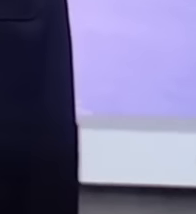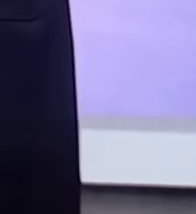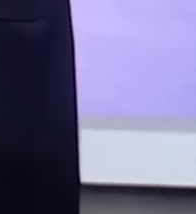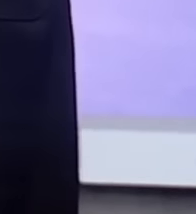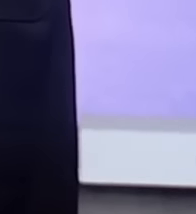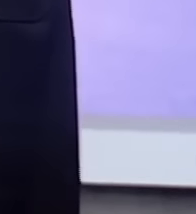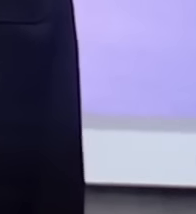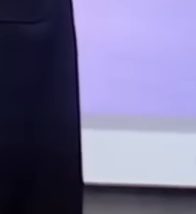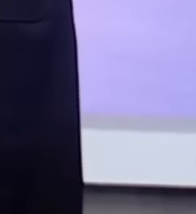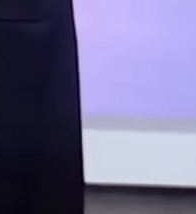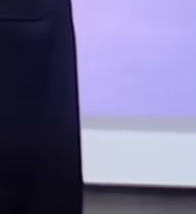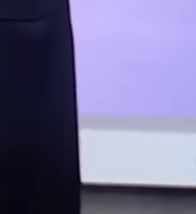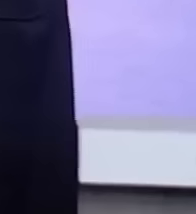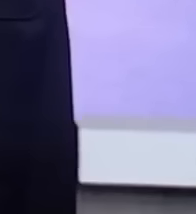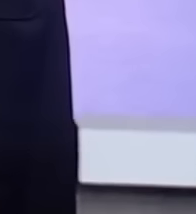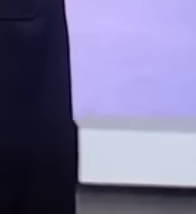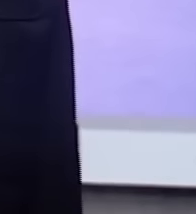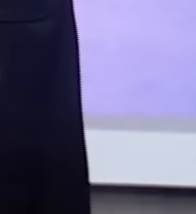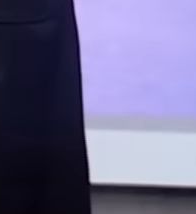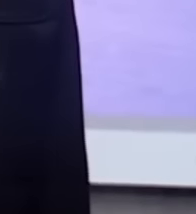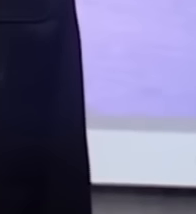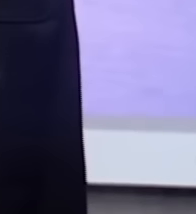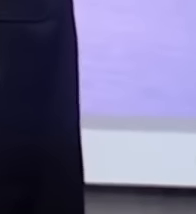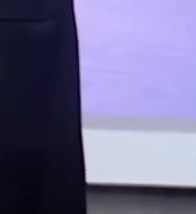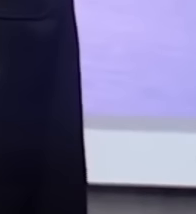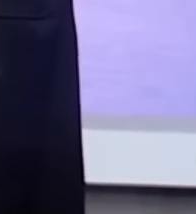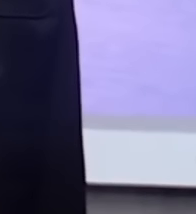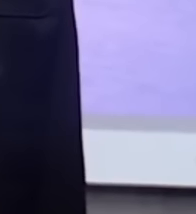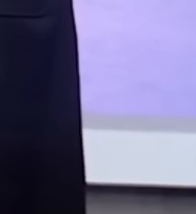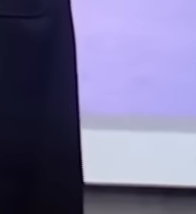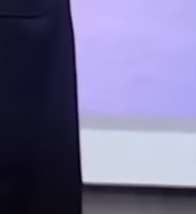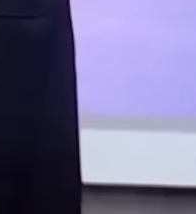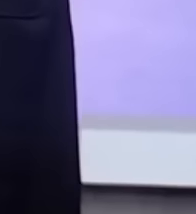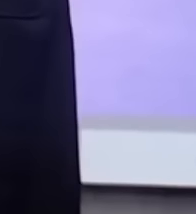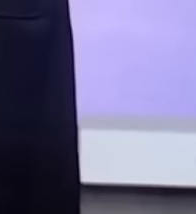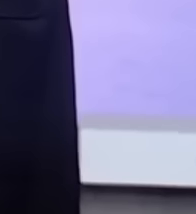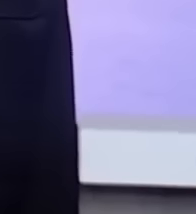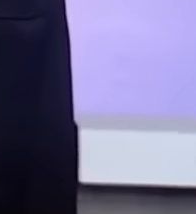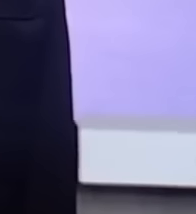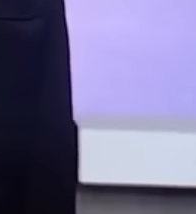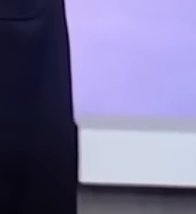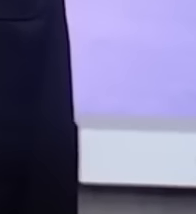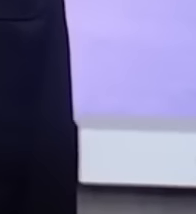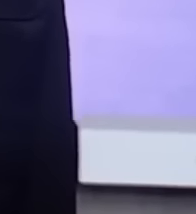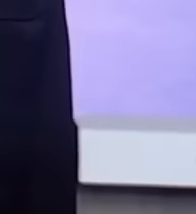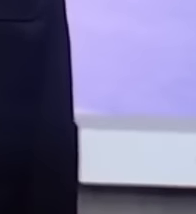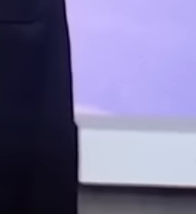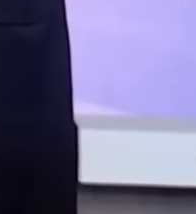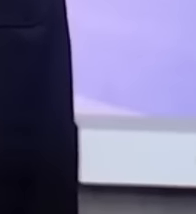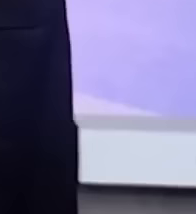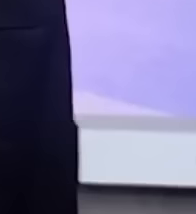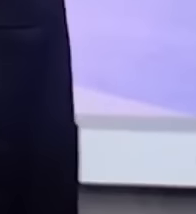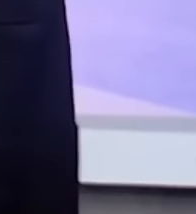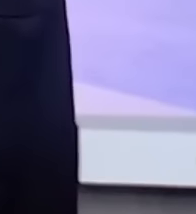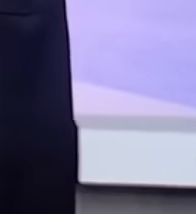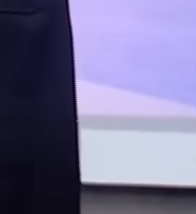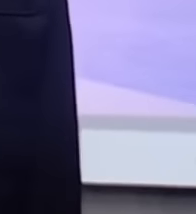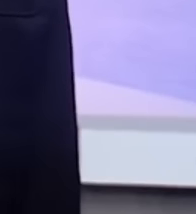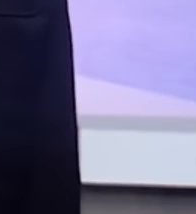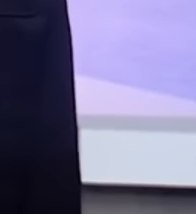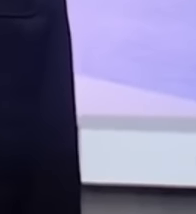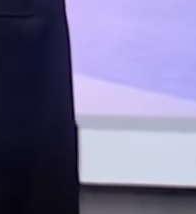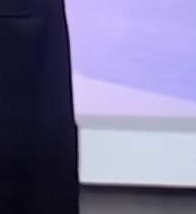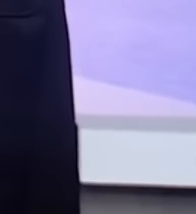Mga kapuso, sama-sama tayong maging saksi. Mag-subscribe sa GMA Integrated News sa YouTube at para sa mga kapuso abroad,